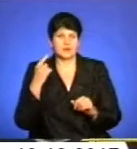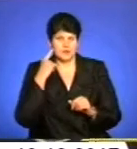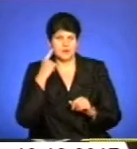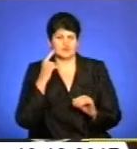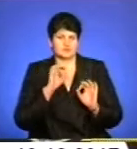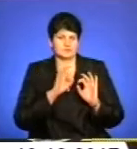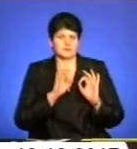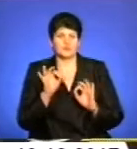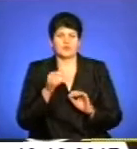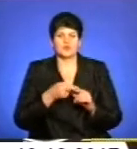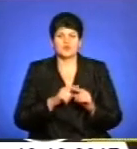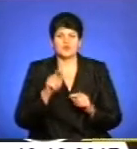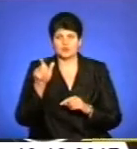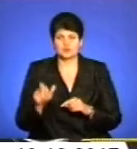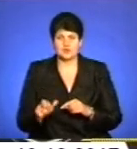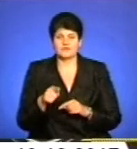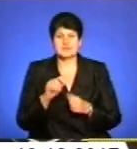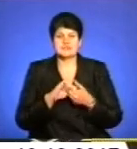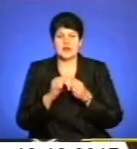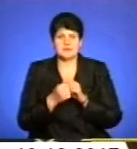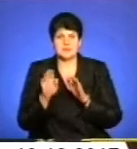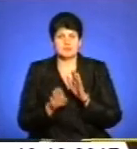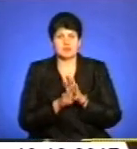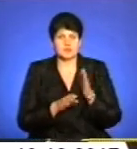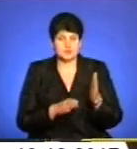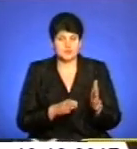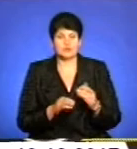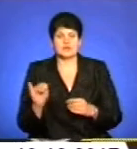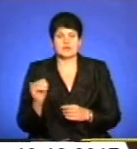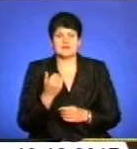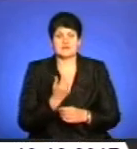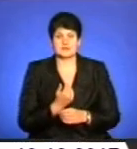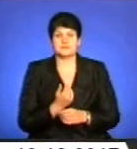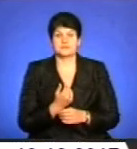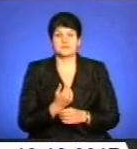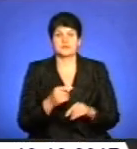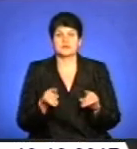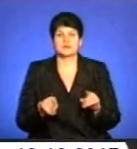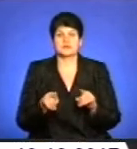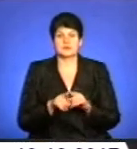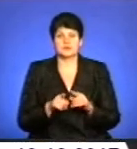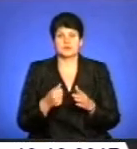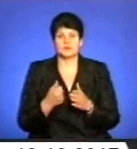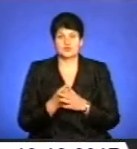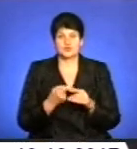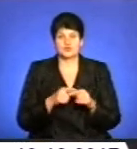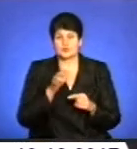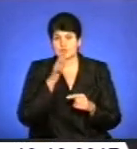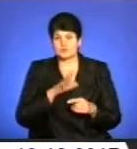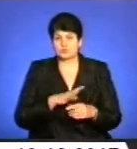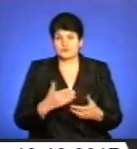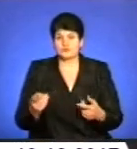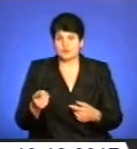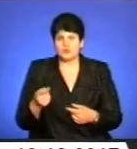про цю людину. Він же ж з Кам'янець-Подільського, і він також до цього часу був в Тернополі. Я чула про